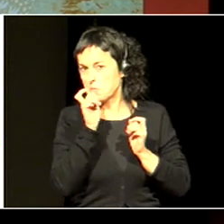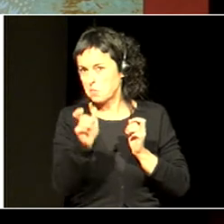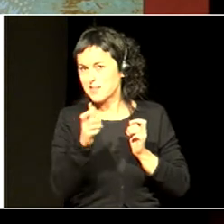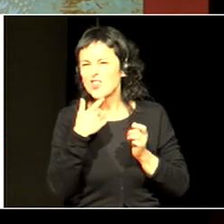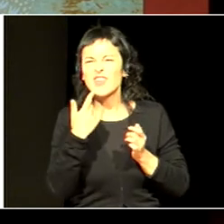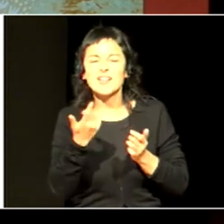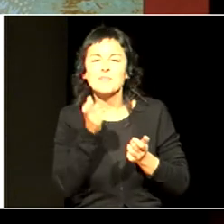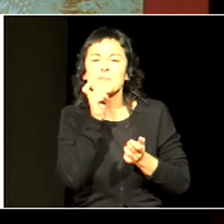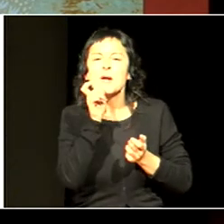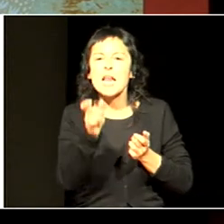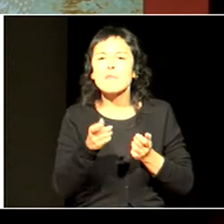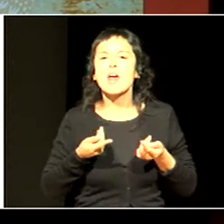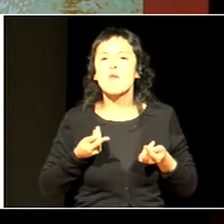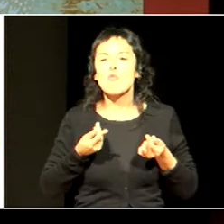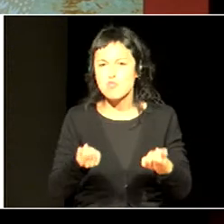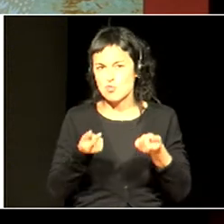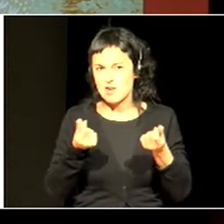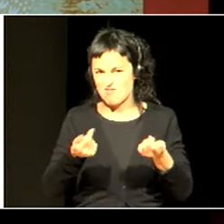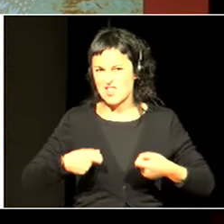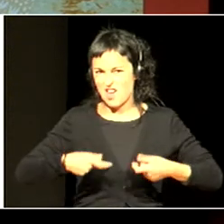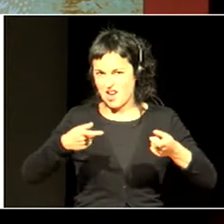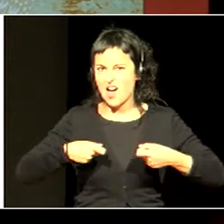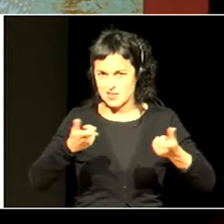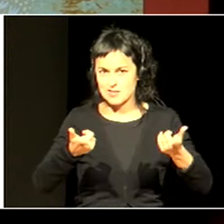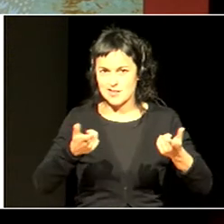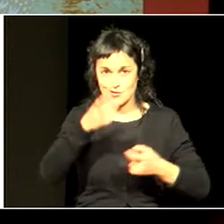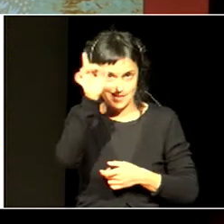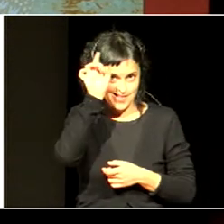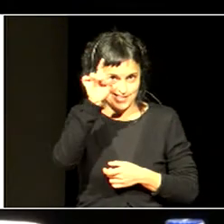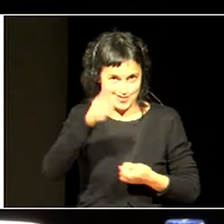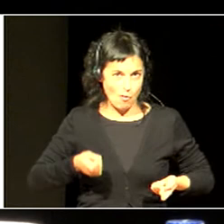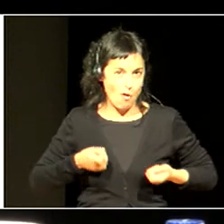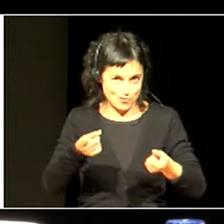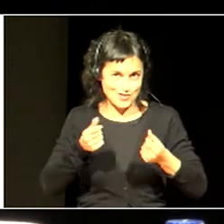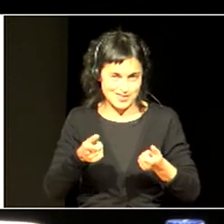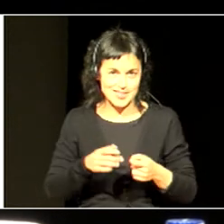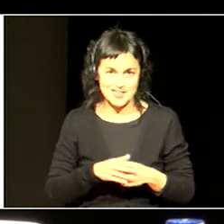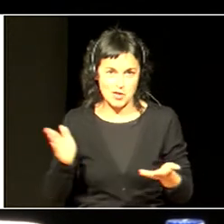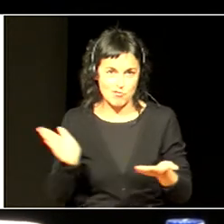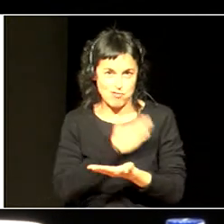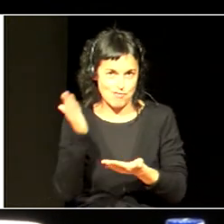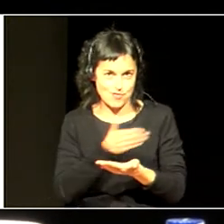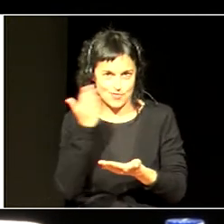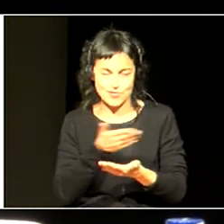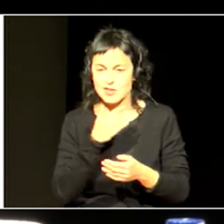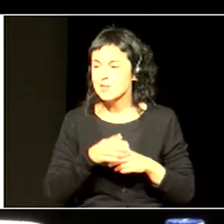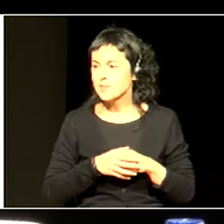fungiblia gariela, ez da? Hori oso idea, tak, ja puntatu dut, ez, kopiatu dut, ez. Eta egisa